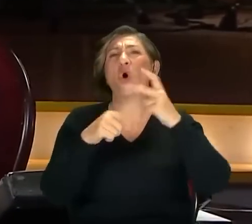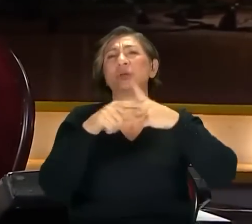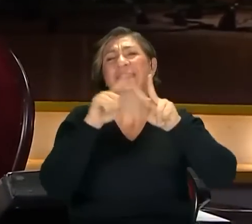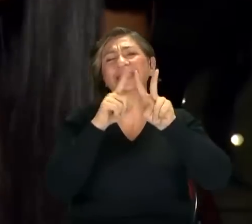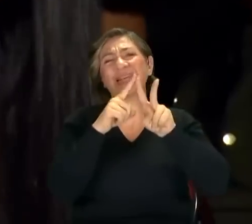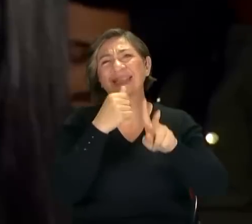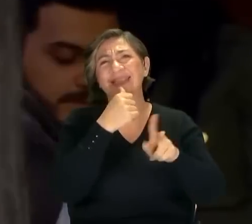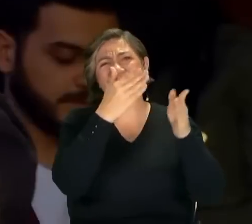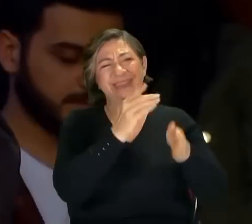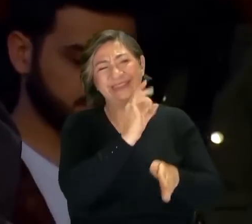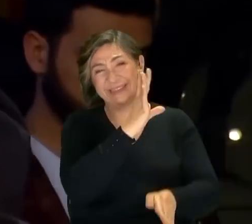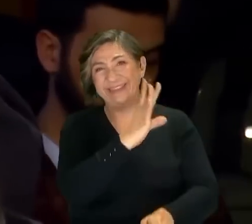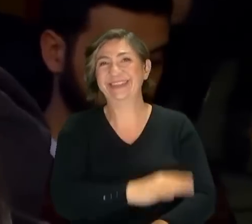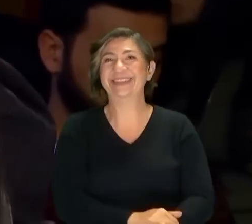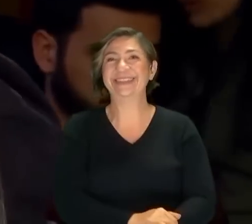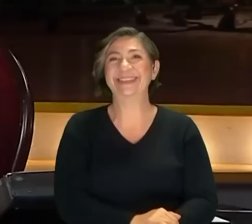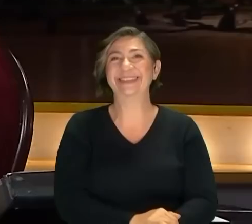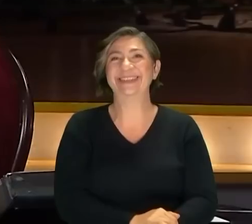dışında...